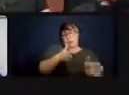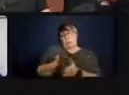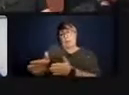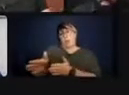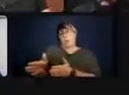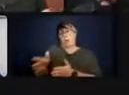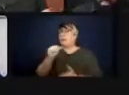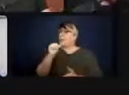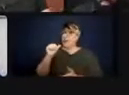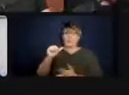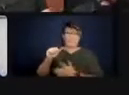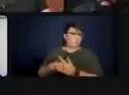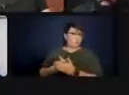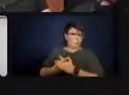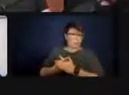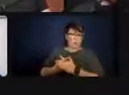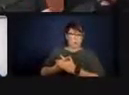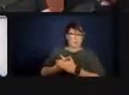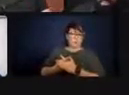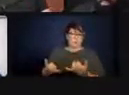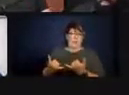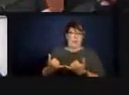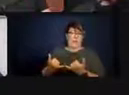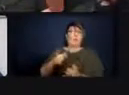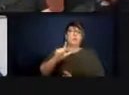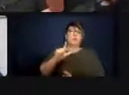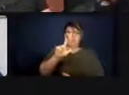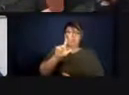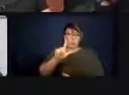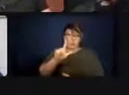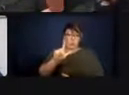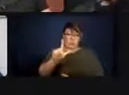madarasa ya kati na ya juu.